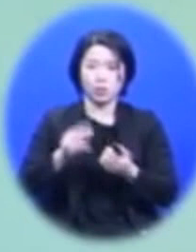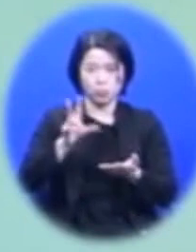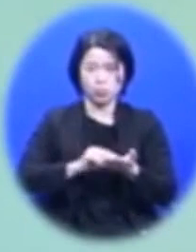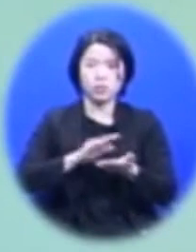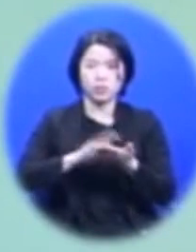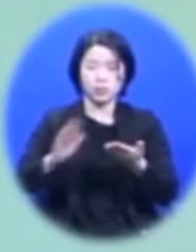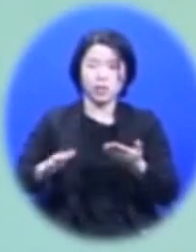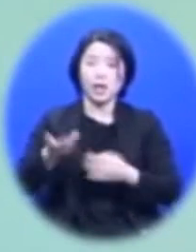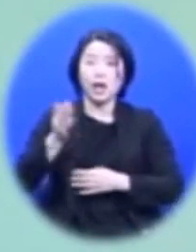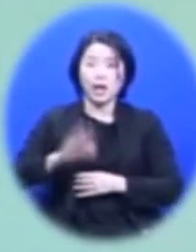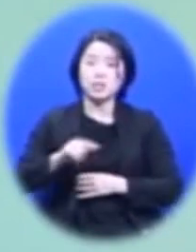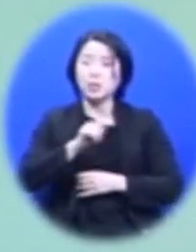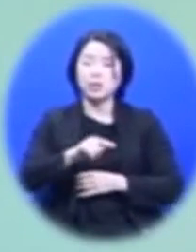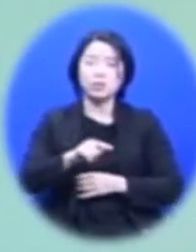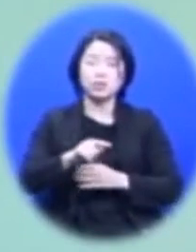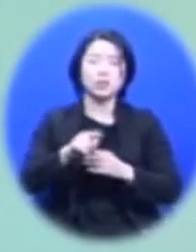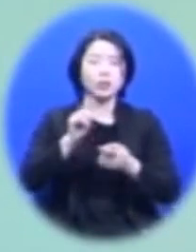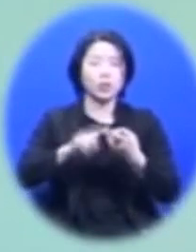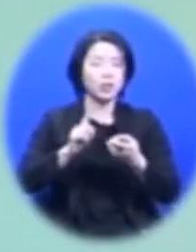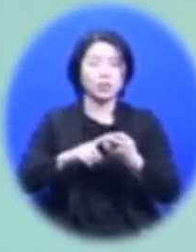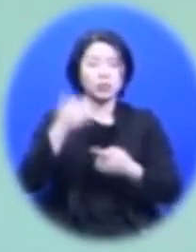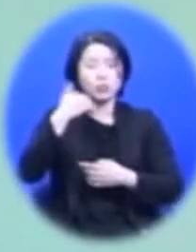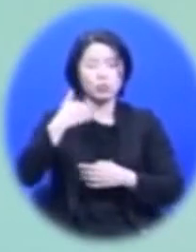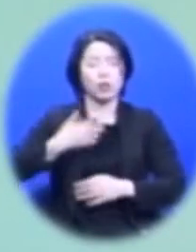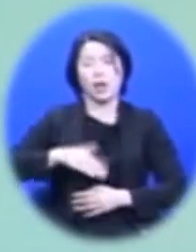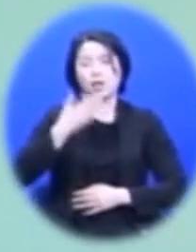그 여부는 누구도 알 수가 없지요.